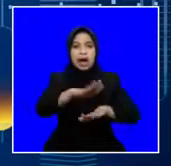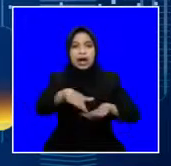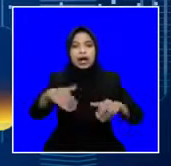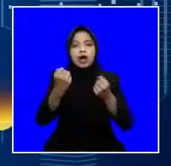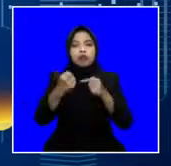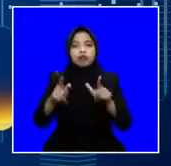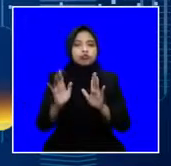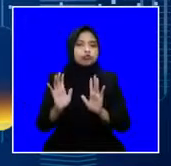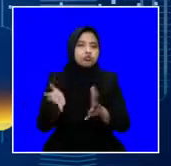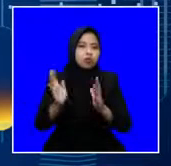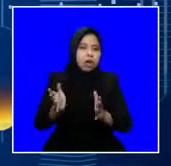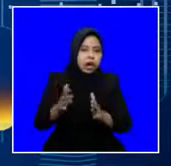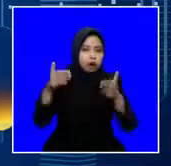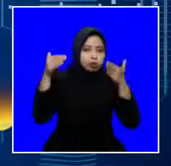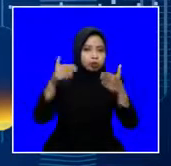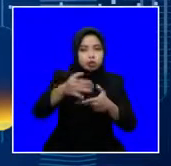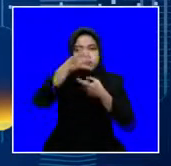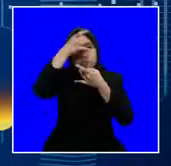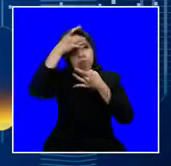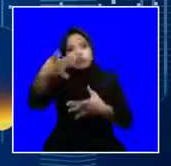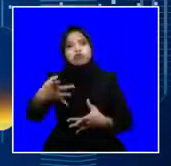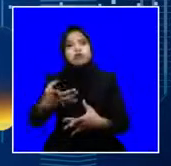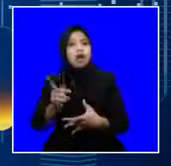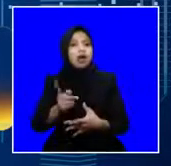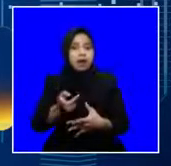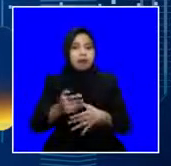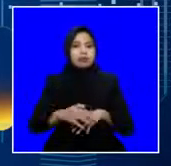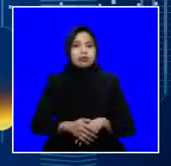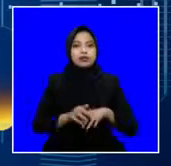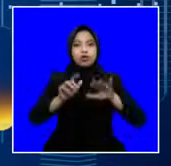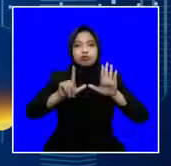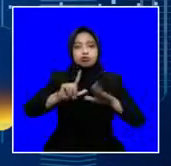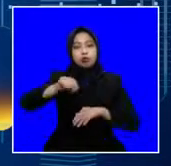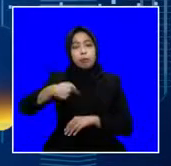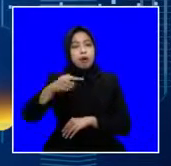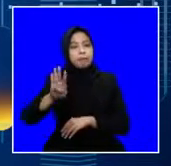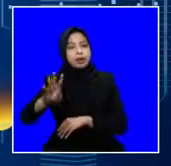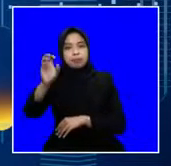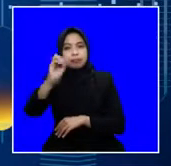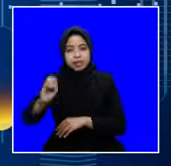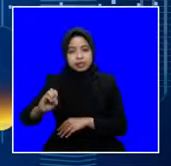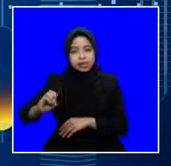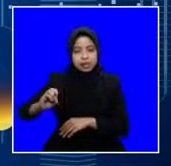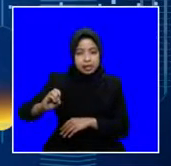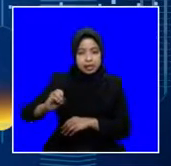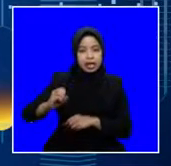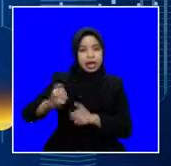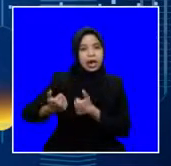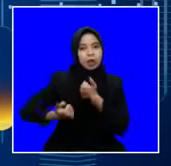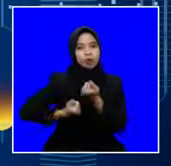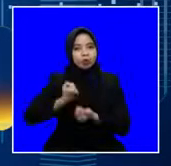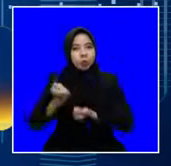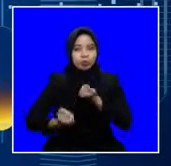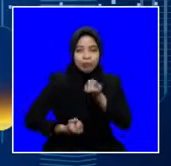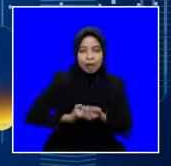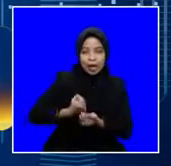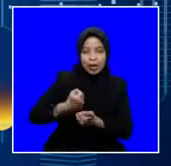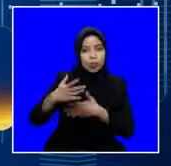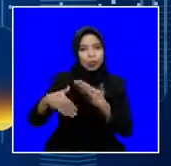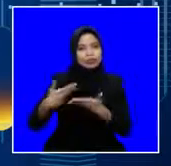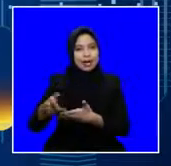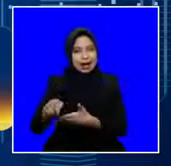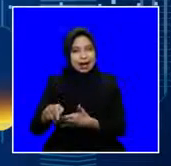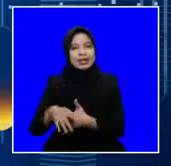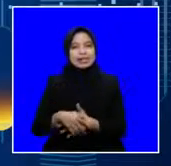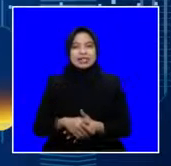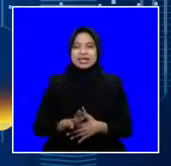bekerja di bidang profesional, 7,4% sebagai entrepreneur, dan entrepreneur ini